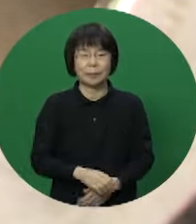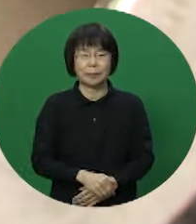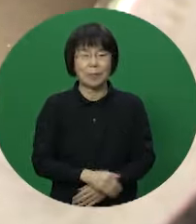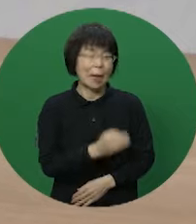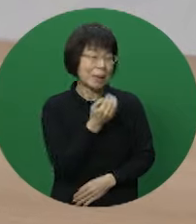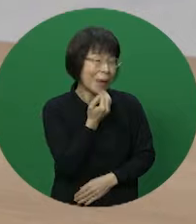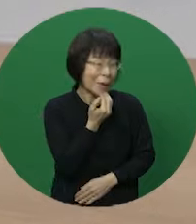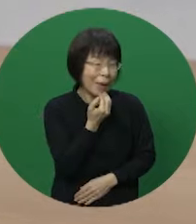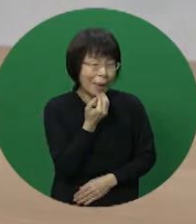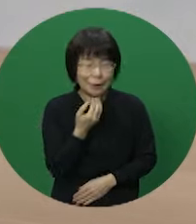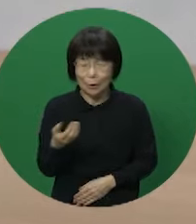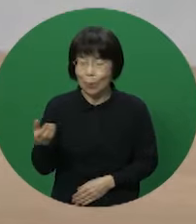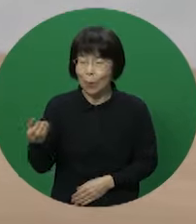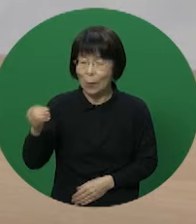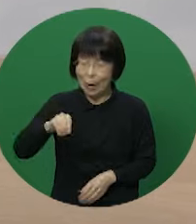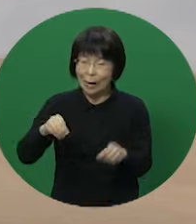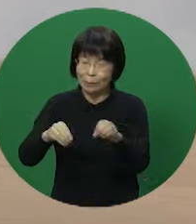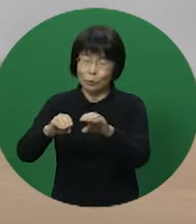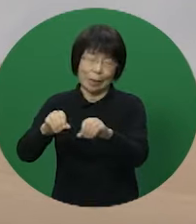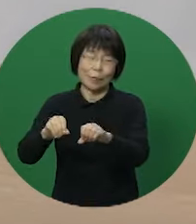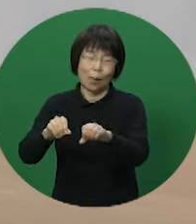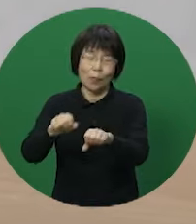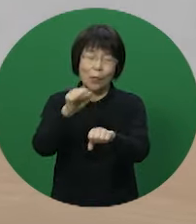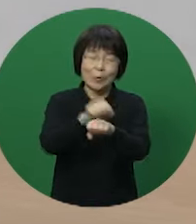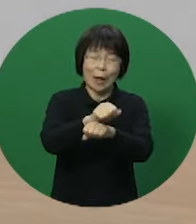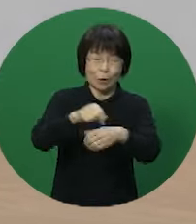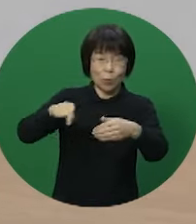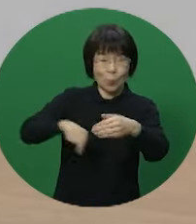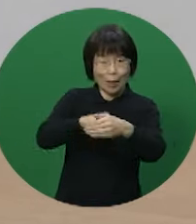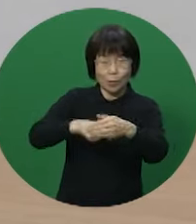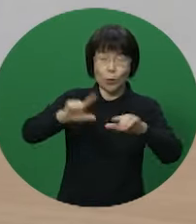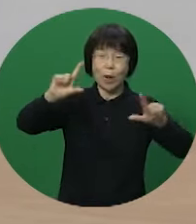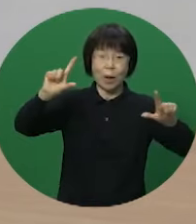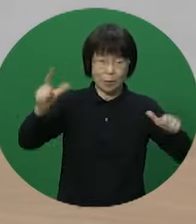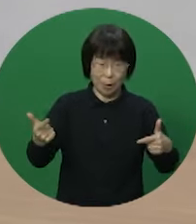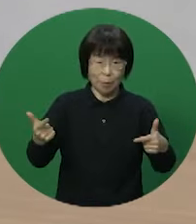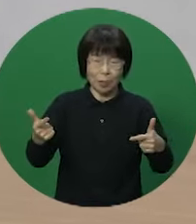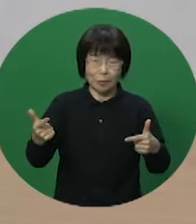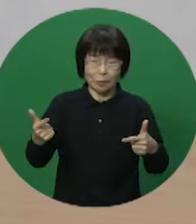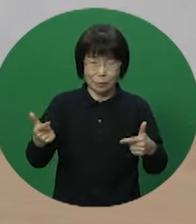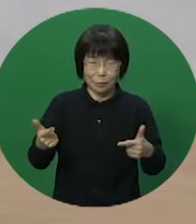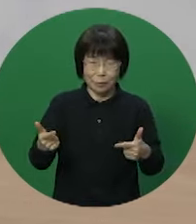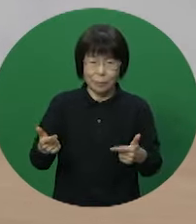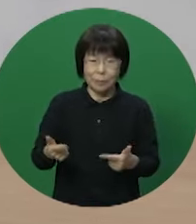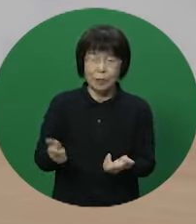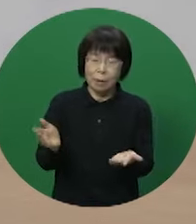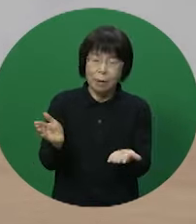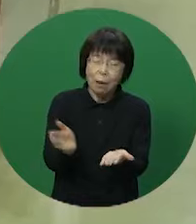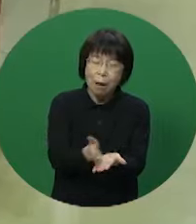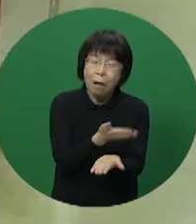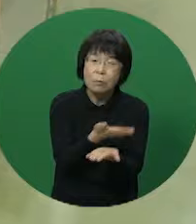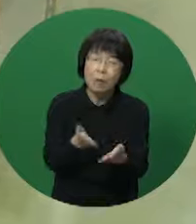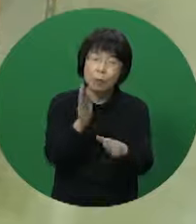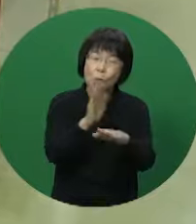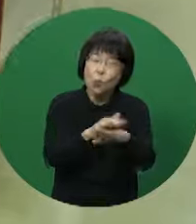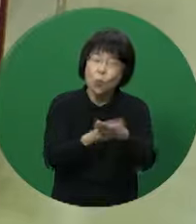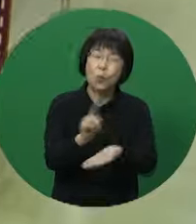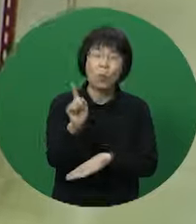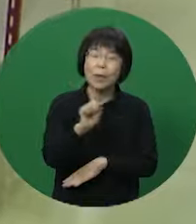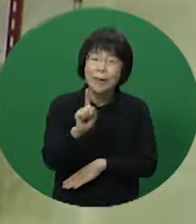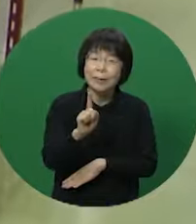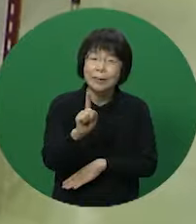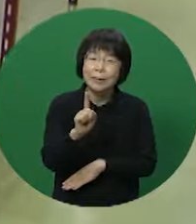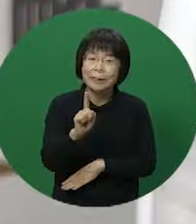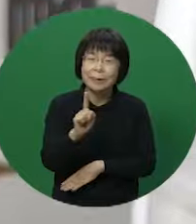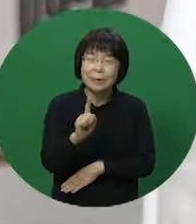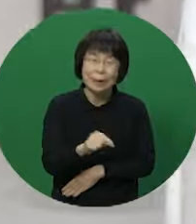。石鹸と合成洗剤は原料や製法、成分が全く違います。ではその見分け